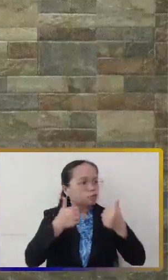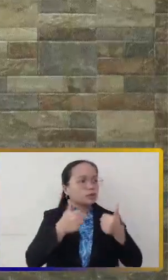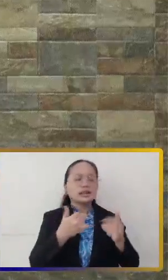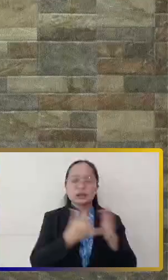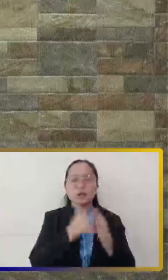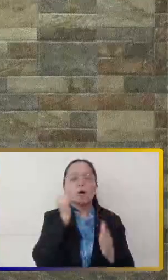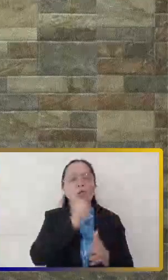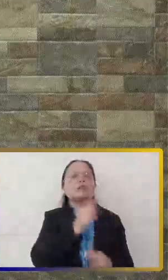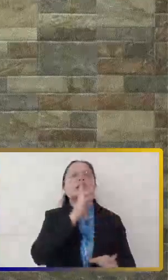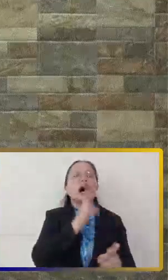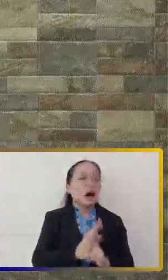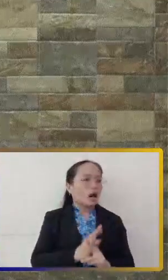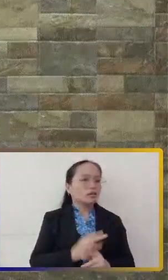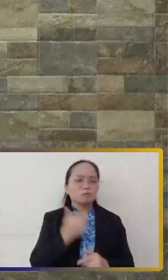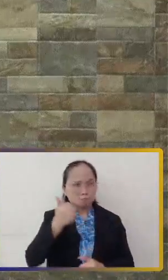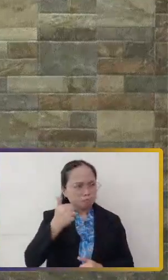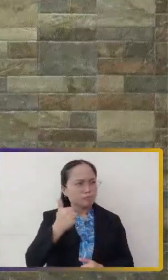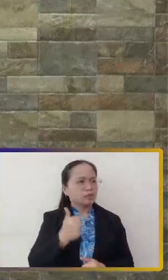always right.